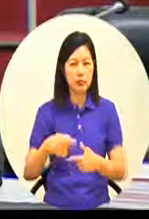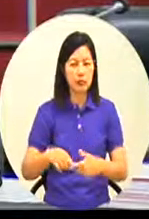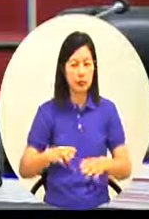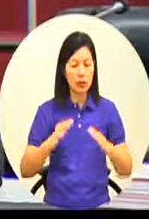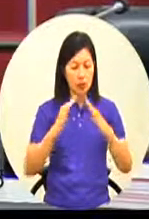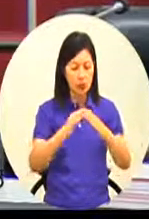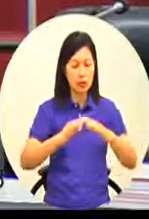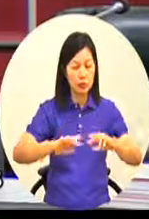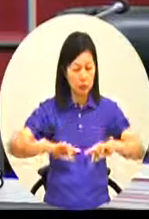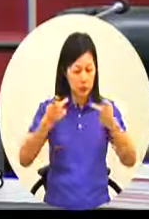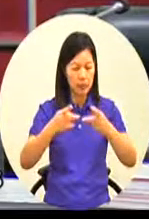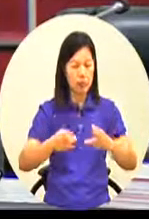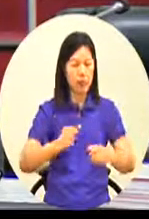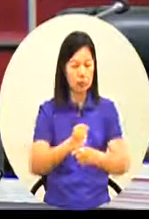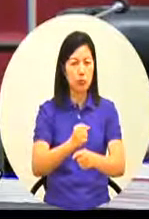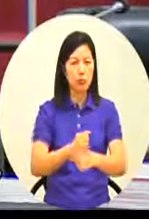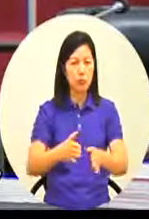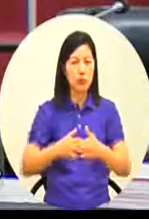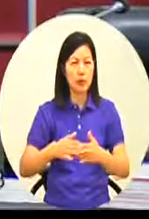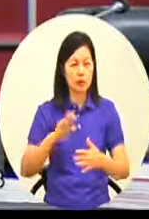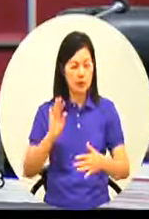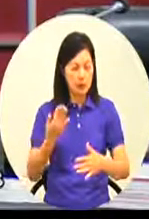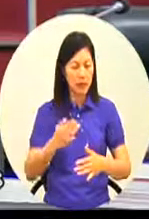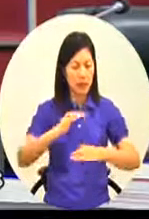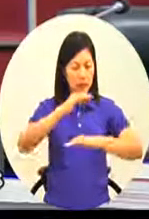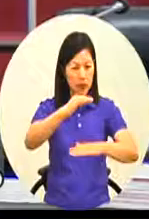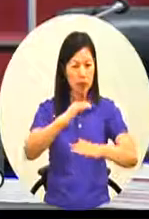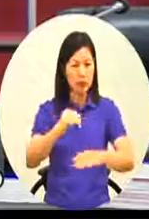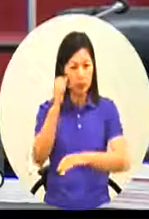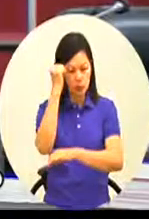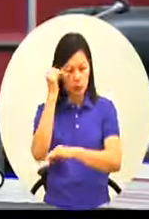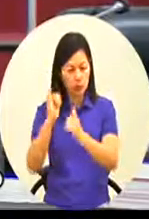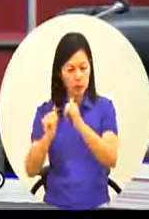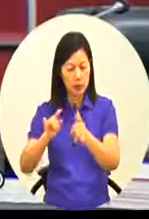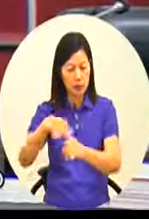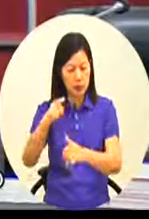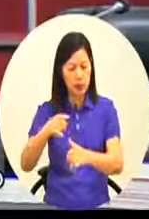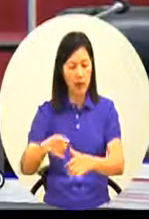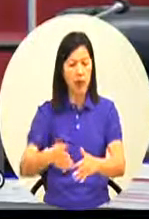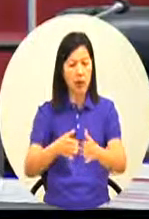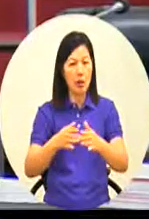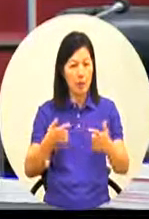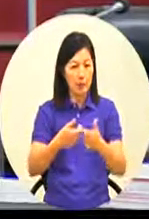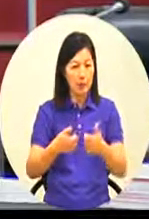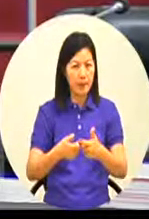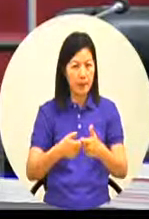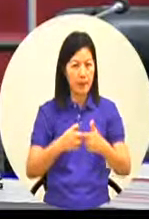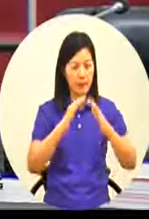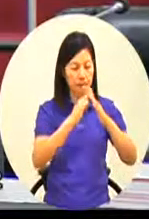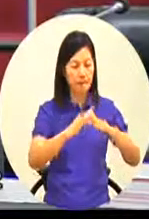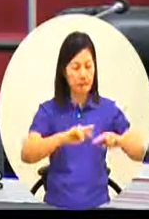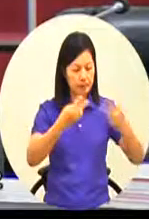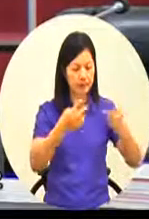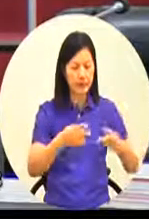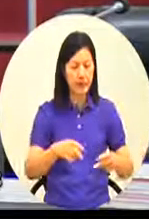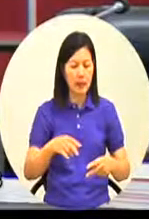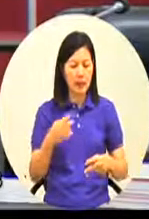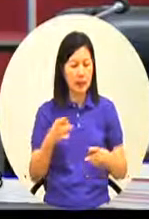我们可能要去鼓励到县地居民，他们愿意出来做都更，哎，其实不容易，因为其实困难性很